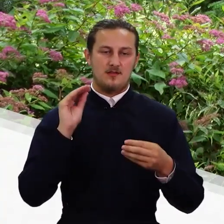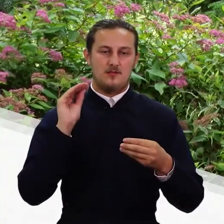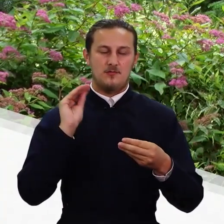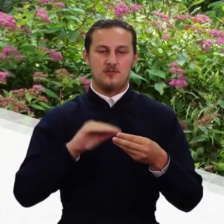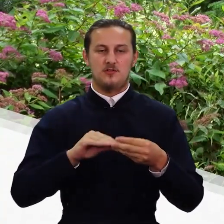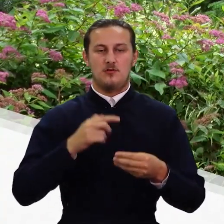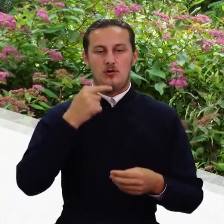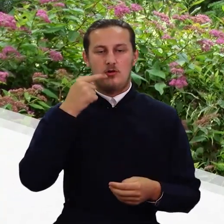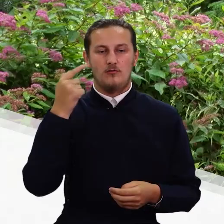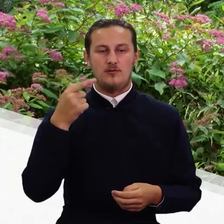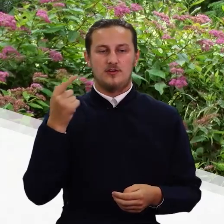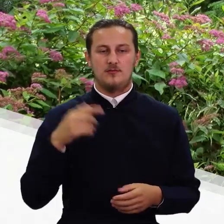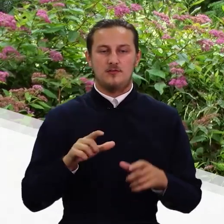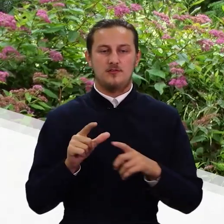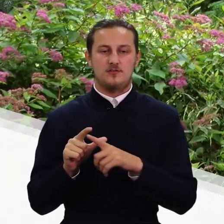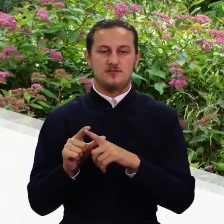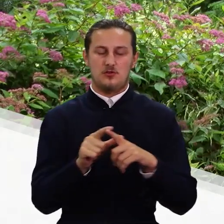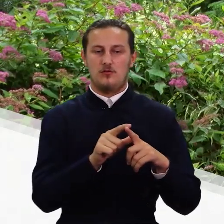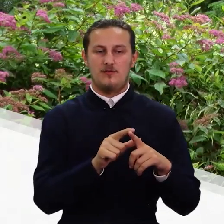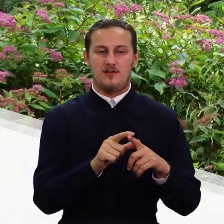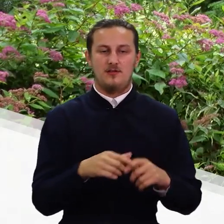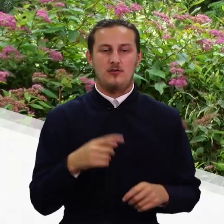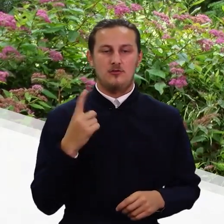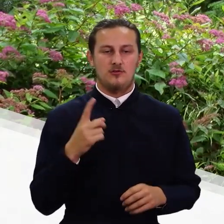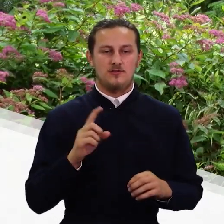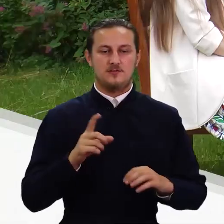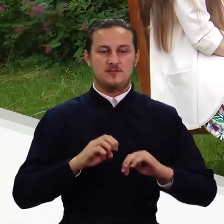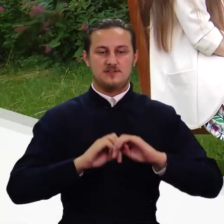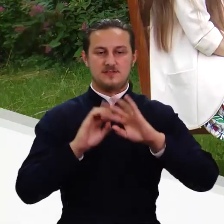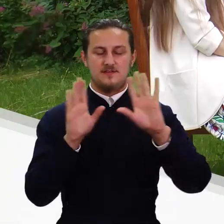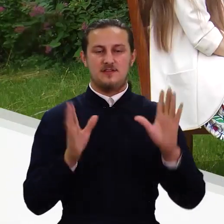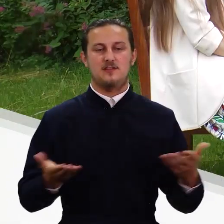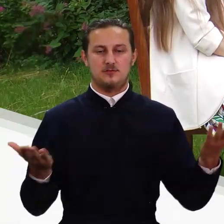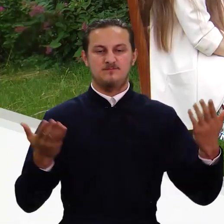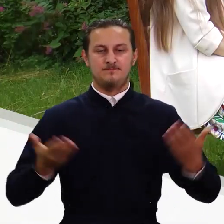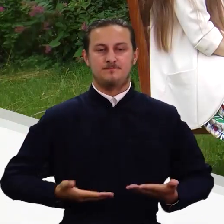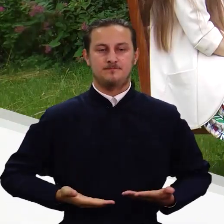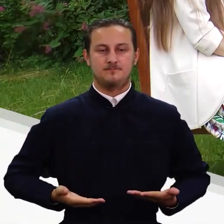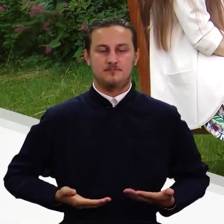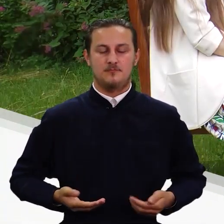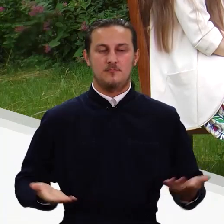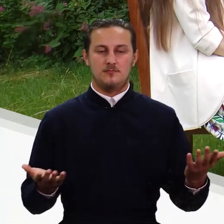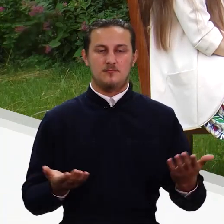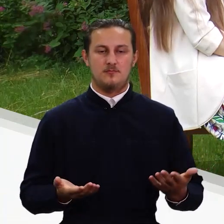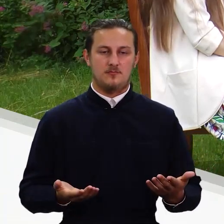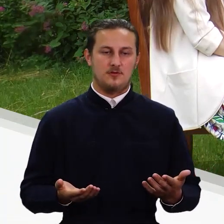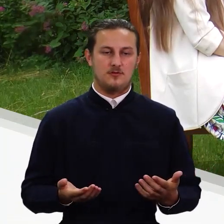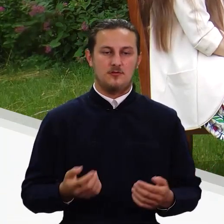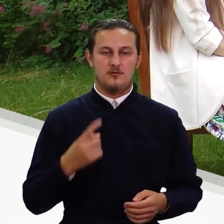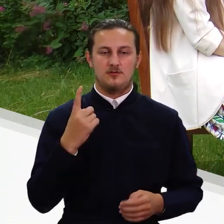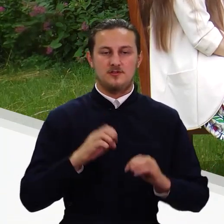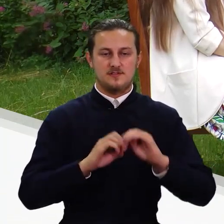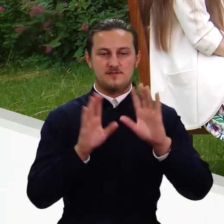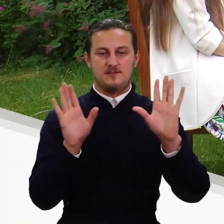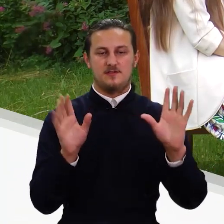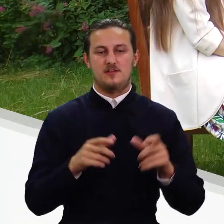з місіонерів, священнослужителів нашої церкви. Він каже так: ми можемо все життя сповідатися,